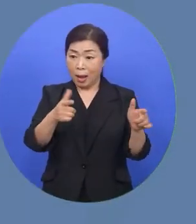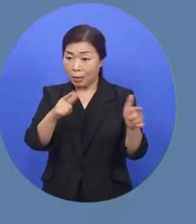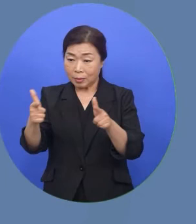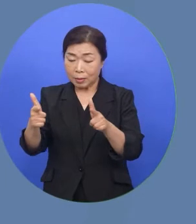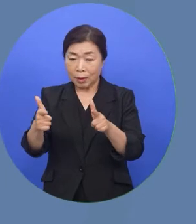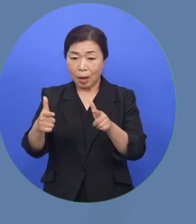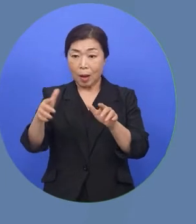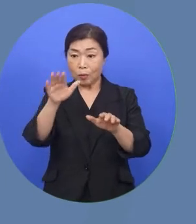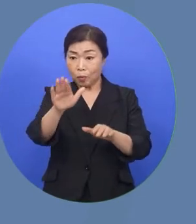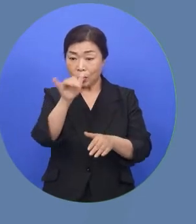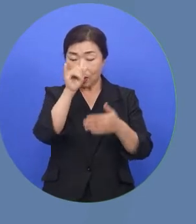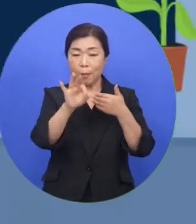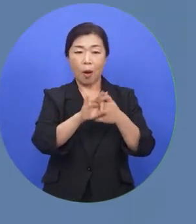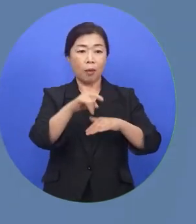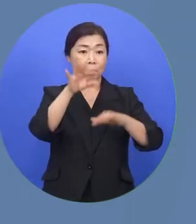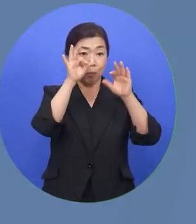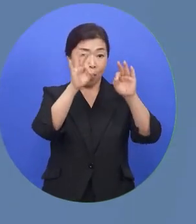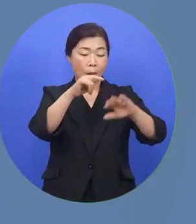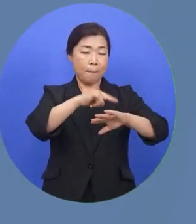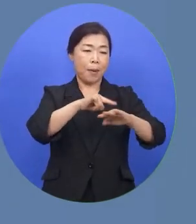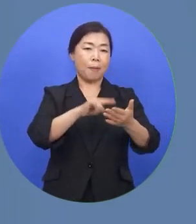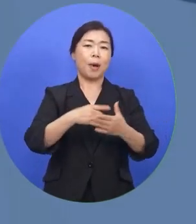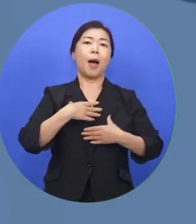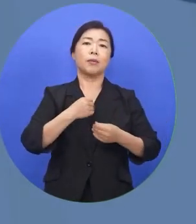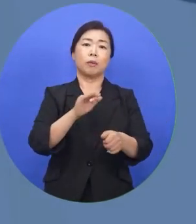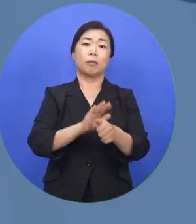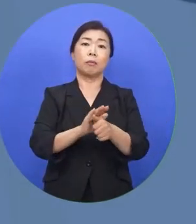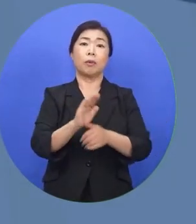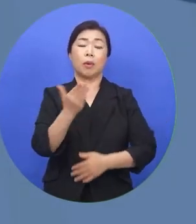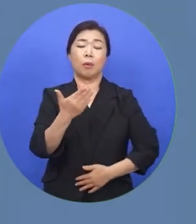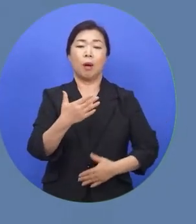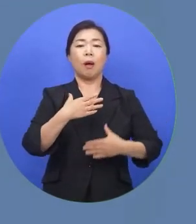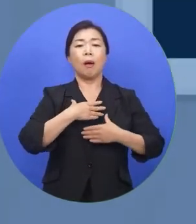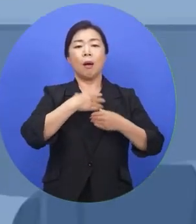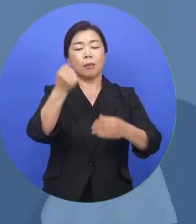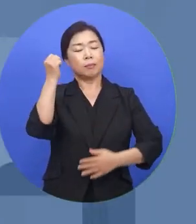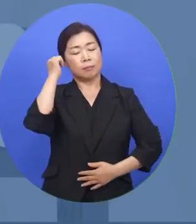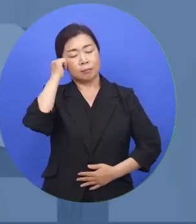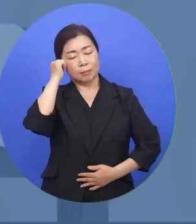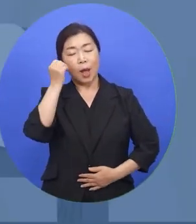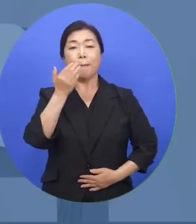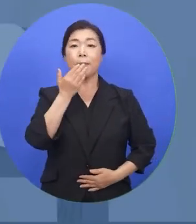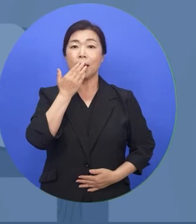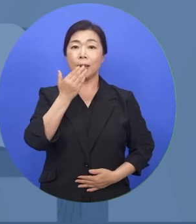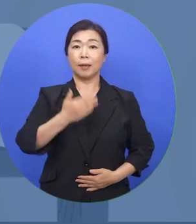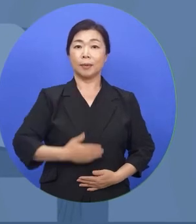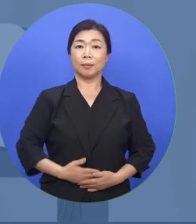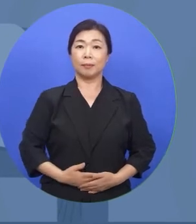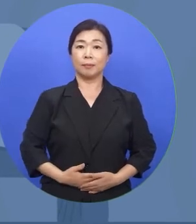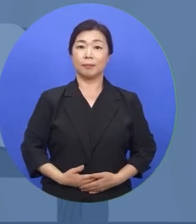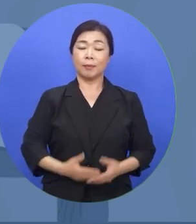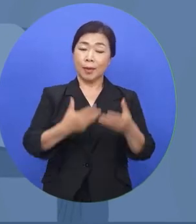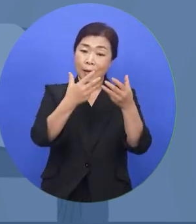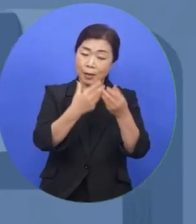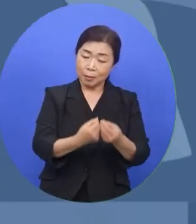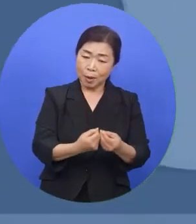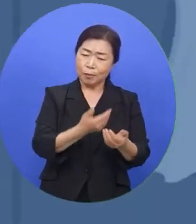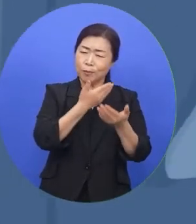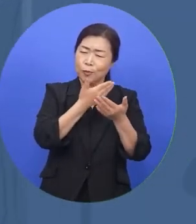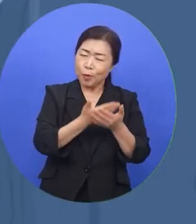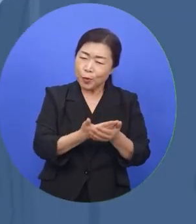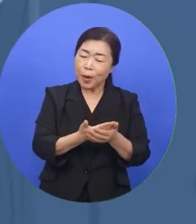것들과 함께한다면 마음을 안정시키고 좀 더 편안하게 잠들 수 있어요. 예를